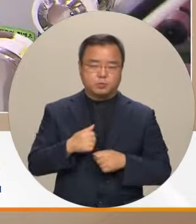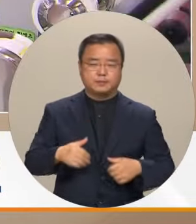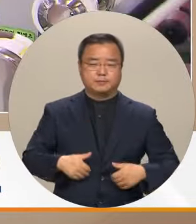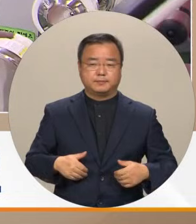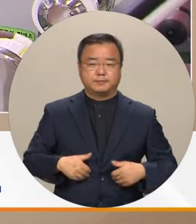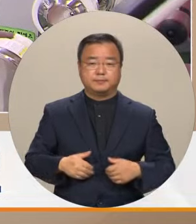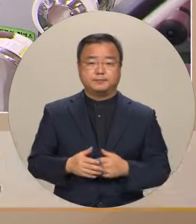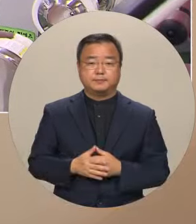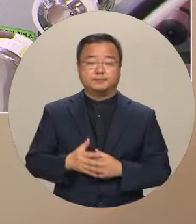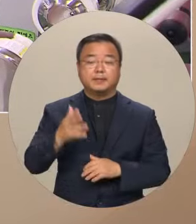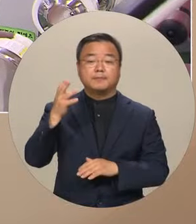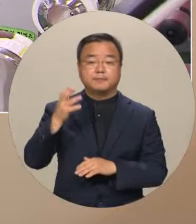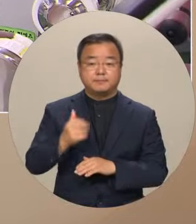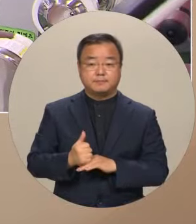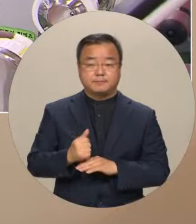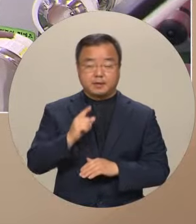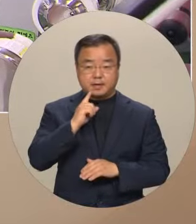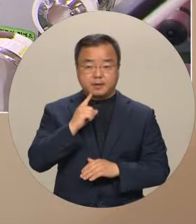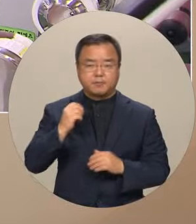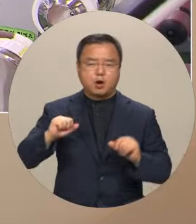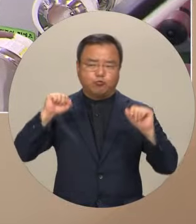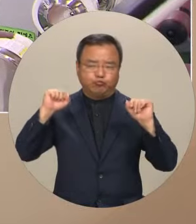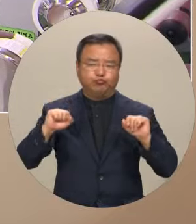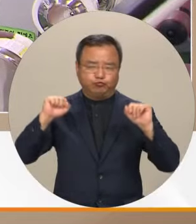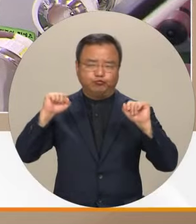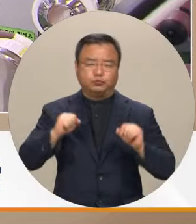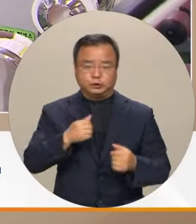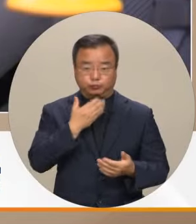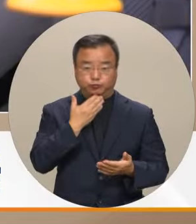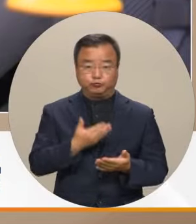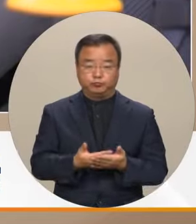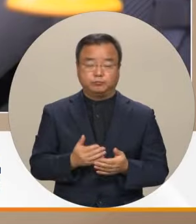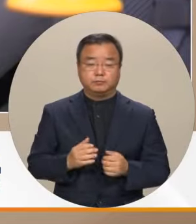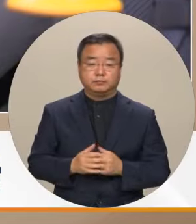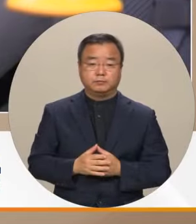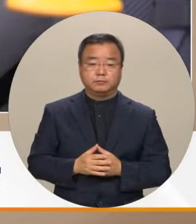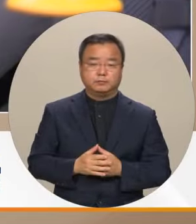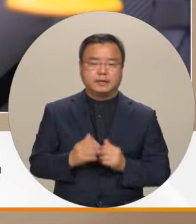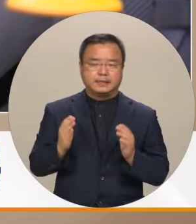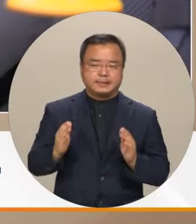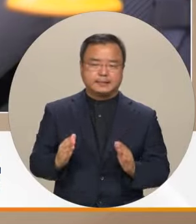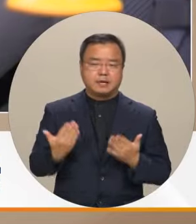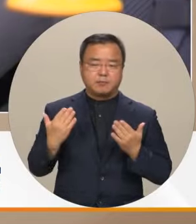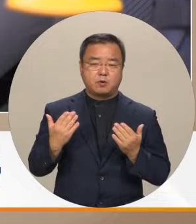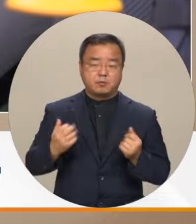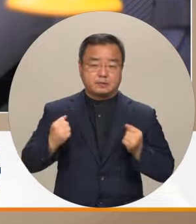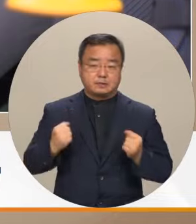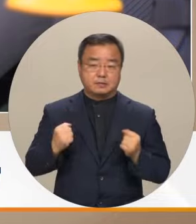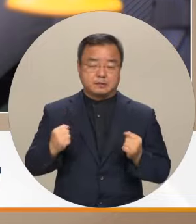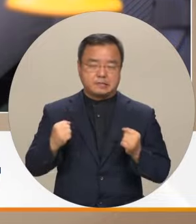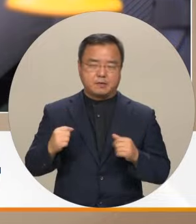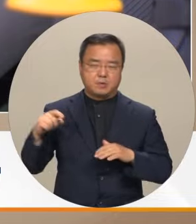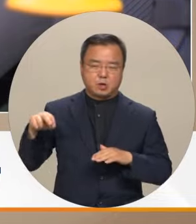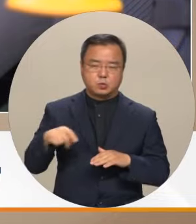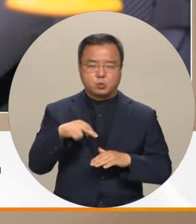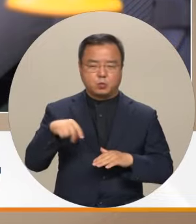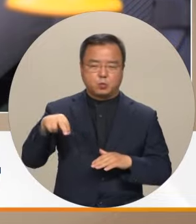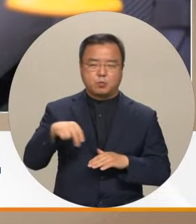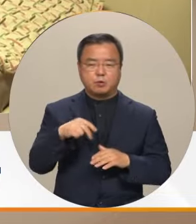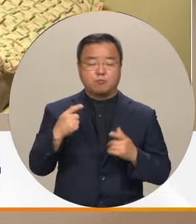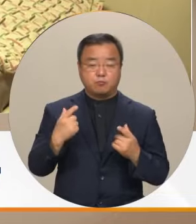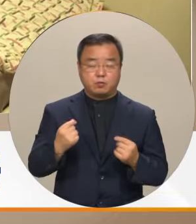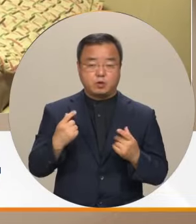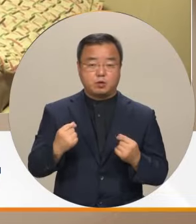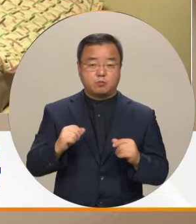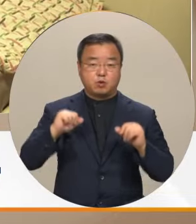같습니다 자 마지막으로 운동의 중요성을 좀 강조하고 싶습니다 어 가벼운 산책이나 조깅 등 무리하지 않는 선에서